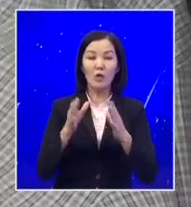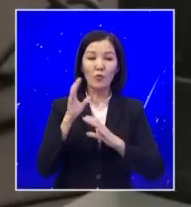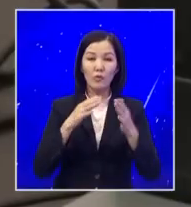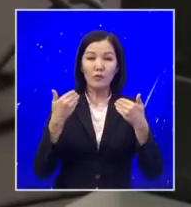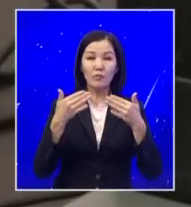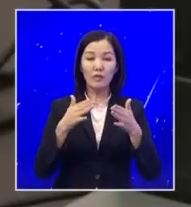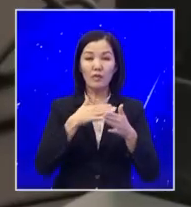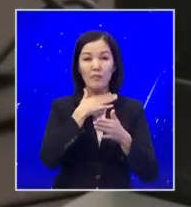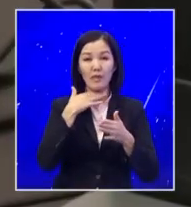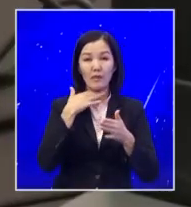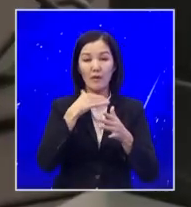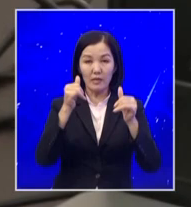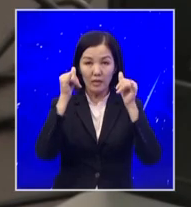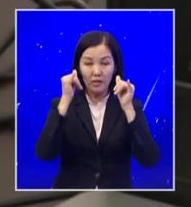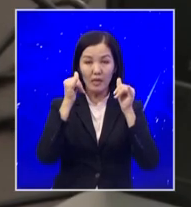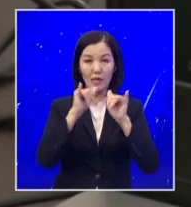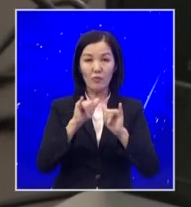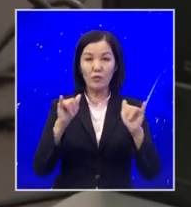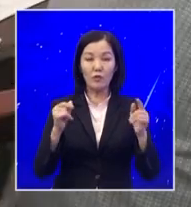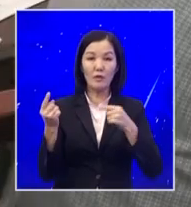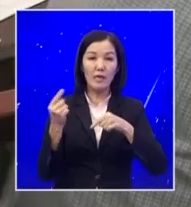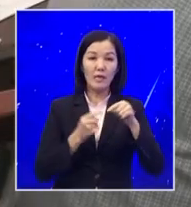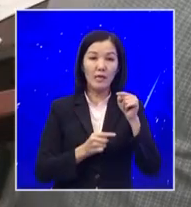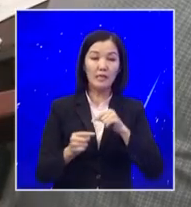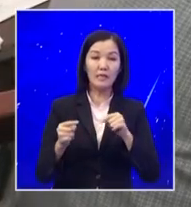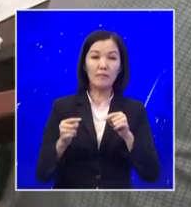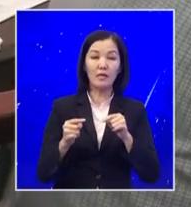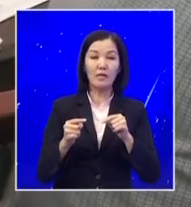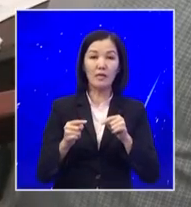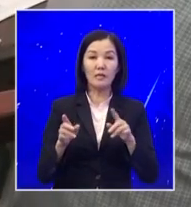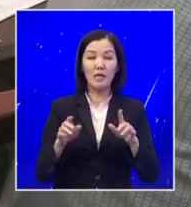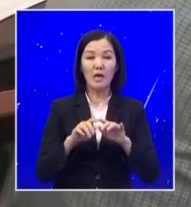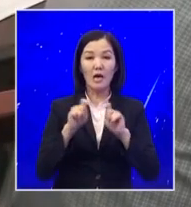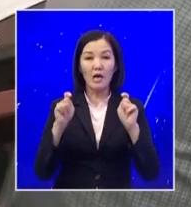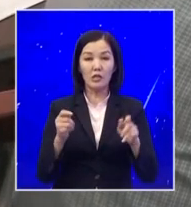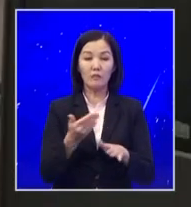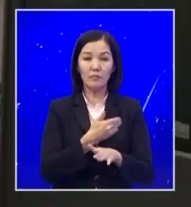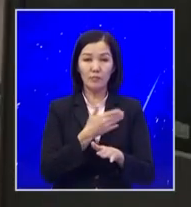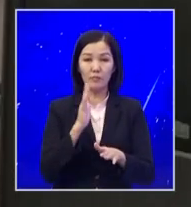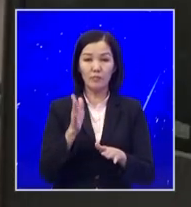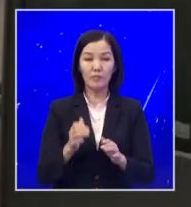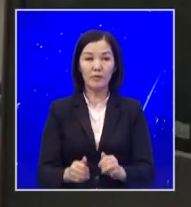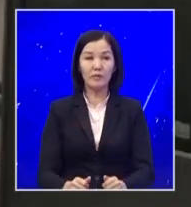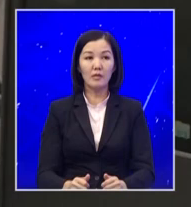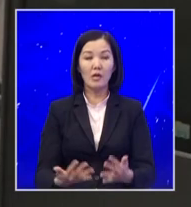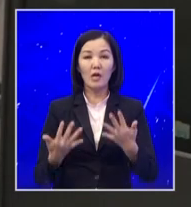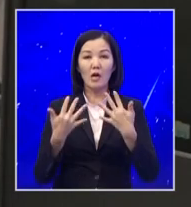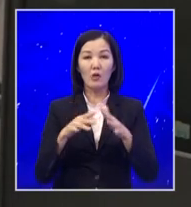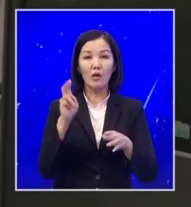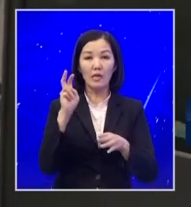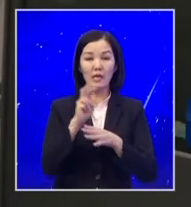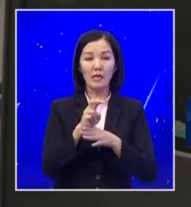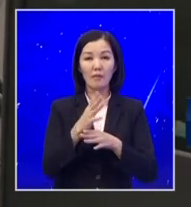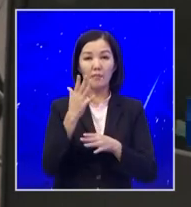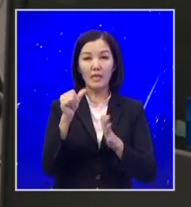ет бағытында ірі қара өсіріп, өз мамандығымен қатар қосалқы шаруашылықпен айналысқысы келеді. Мына ауылға келгенімізге 5-6